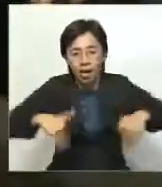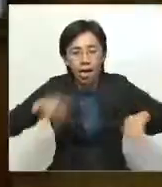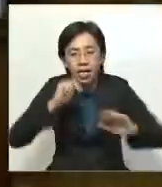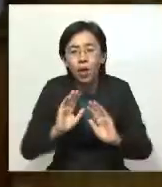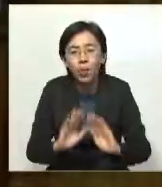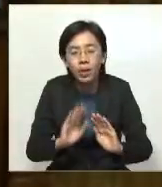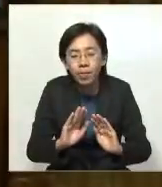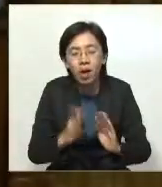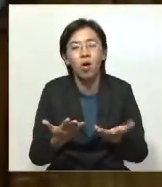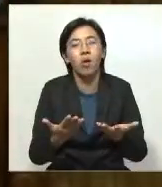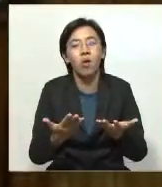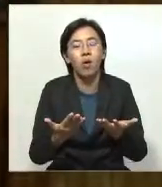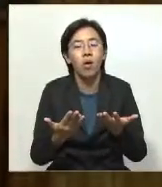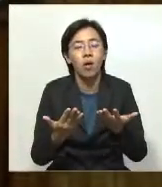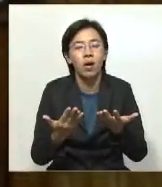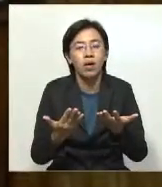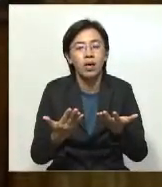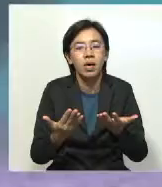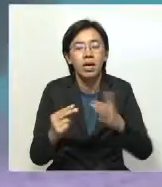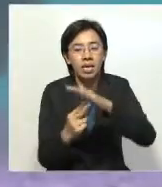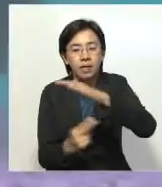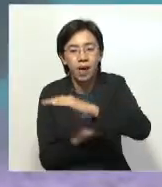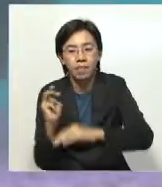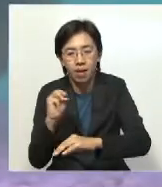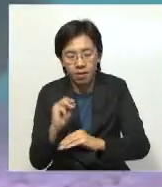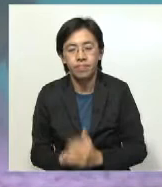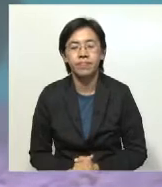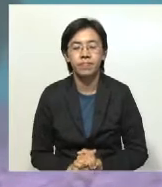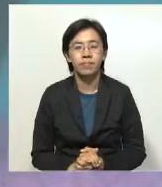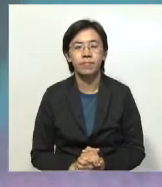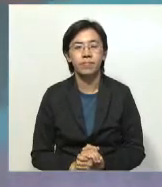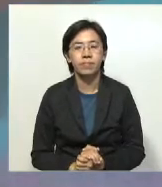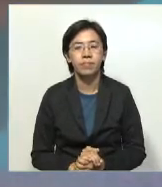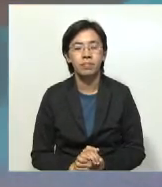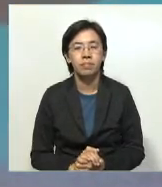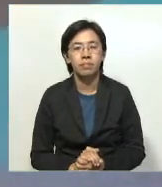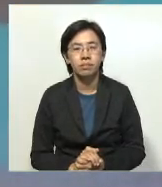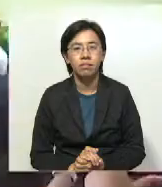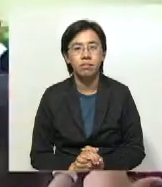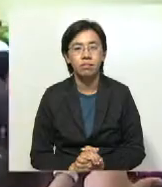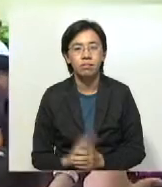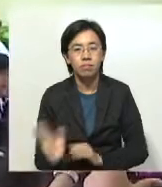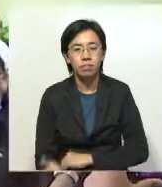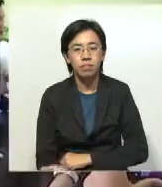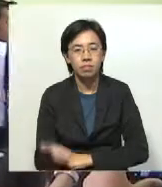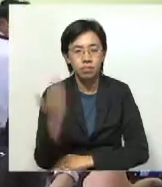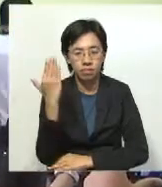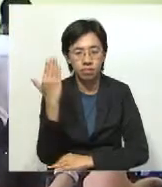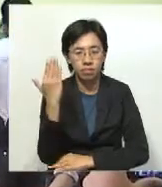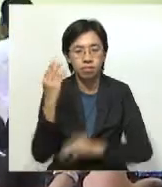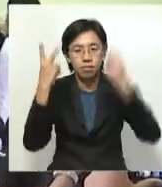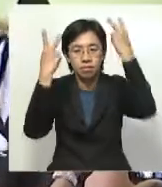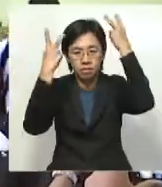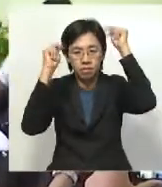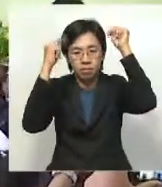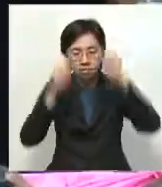องใหญ่และป่าและสะพานไม้เขี้ยมค่ะส่วนในช่วงเช้านะคะนายกรัฐม